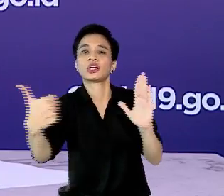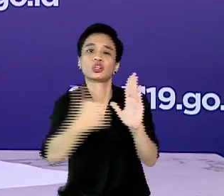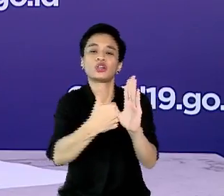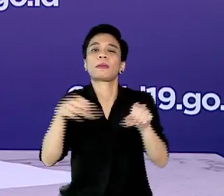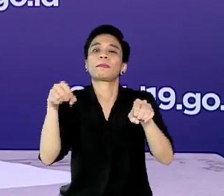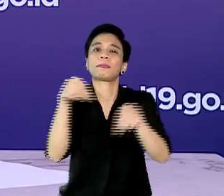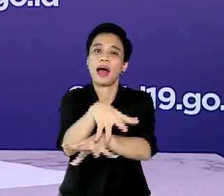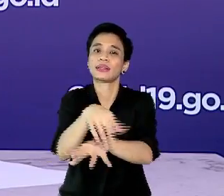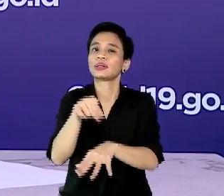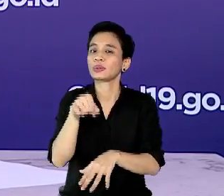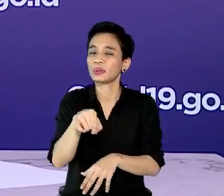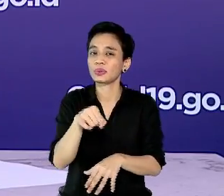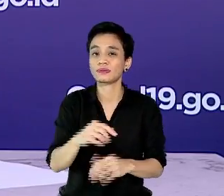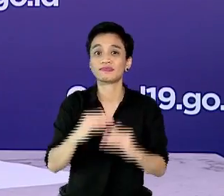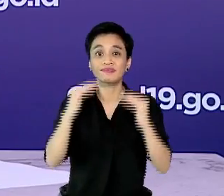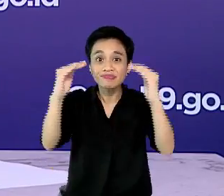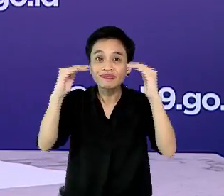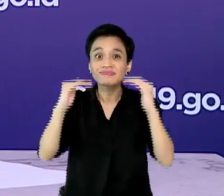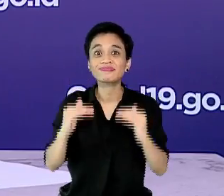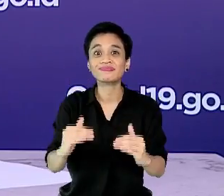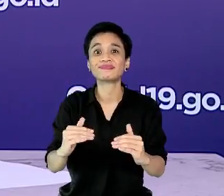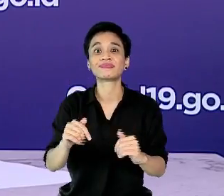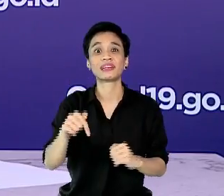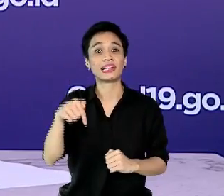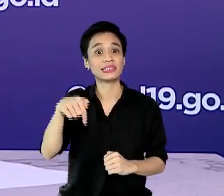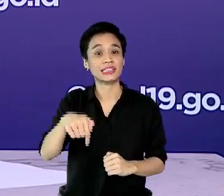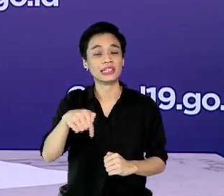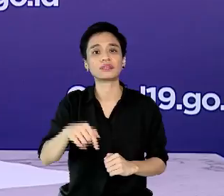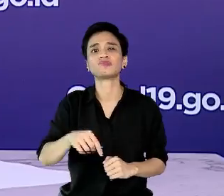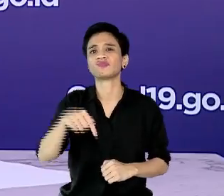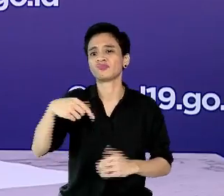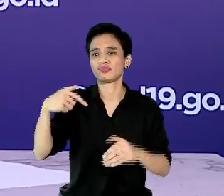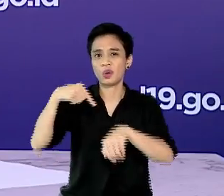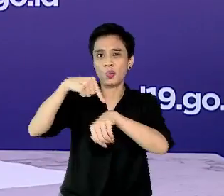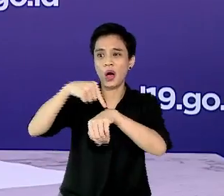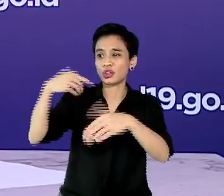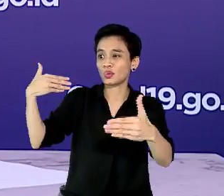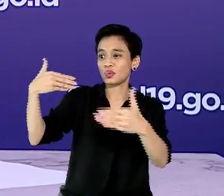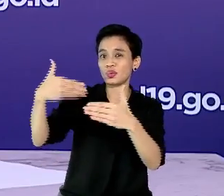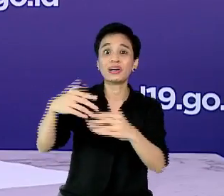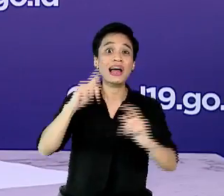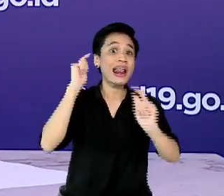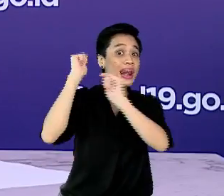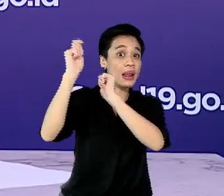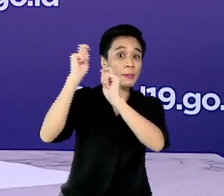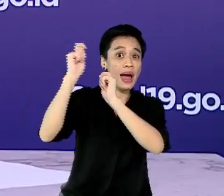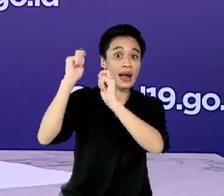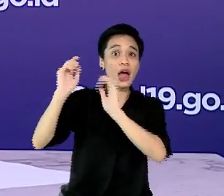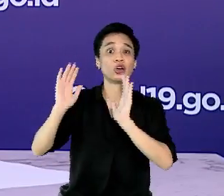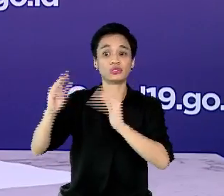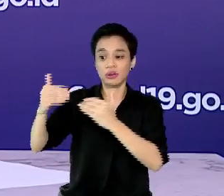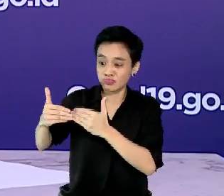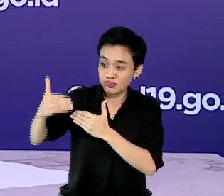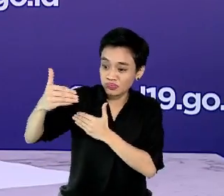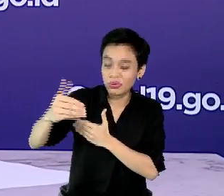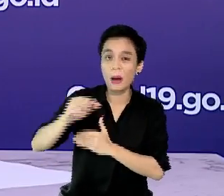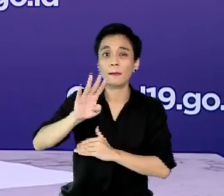Selanjutnya saya akan menyampaikan pembelajaran kenaikan kasus 4 minggu pasca Idul Fitri 2020